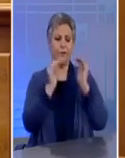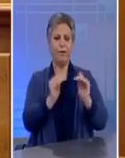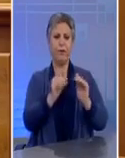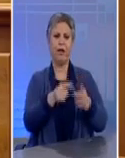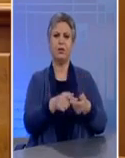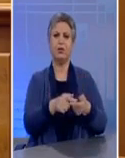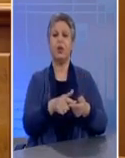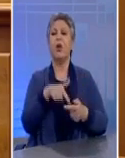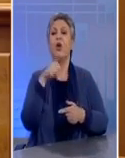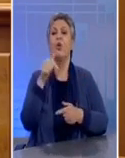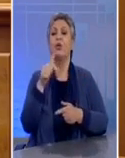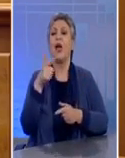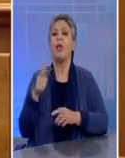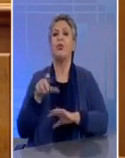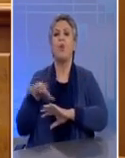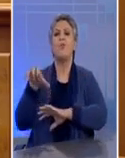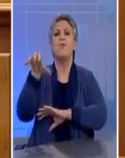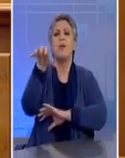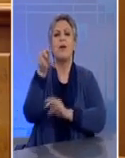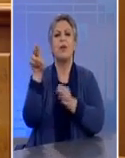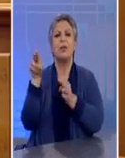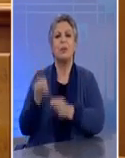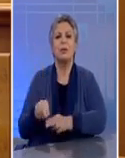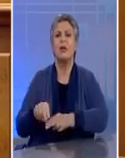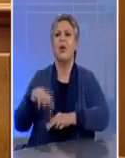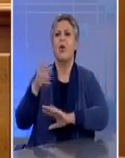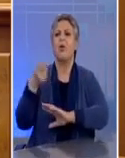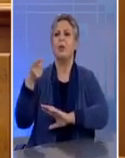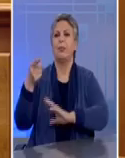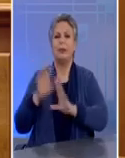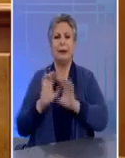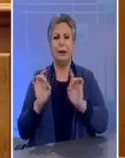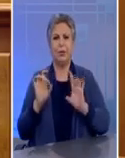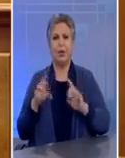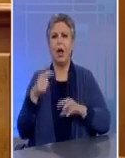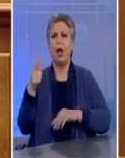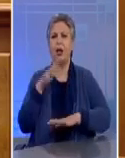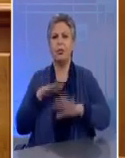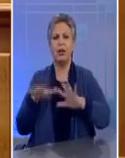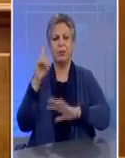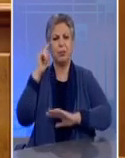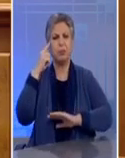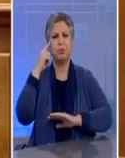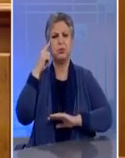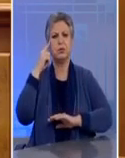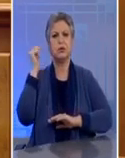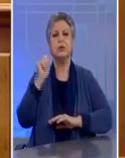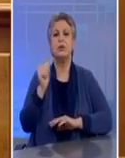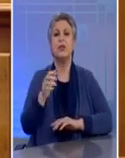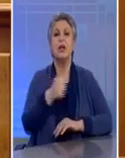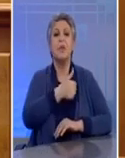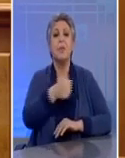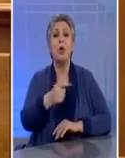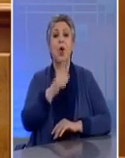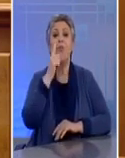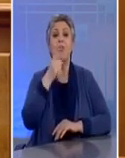ούτε κόψιμο περιφερειών. Αυτά είναι τερτύπια. Εγώ γνωρίζω μία απλή αναλογική την οποία έχει προδώσει όλη η αίθουσα.